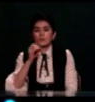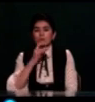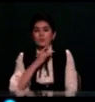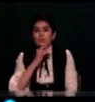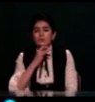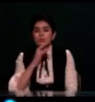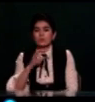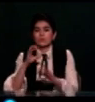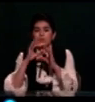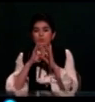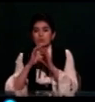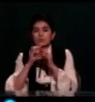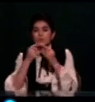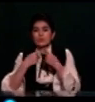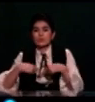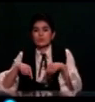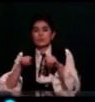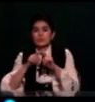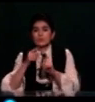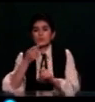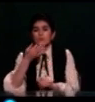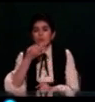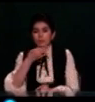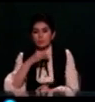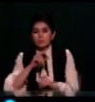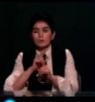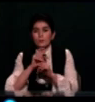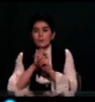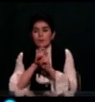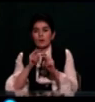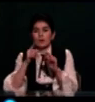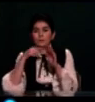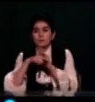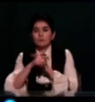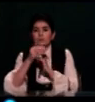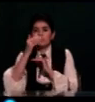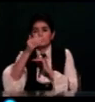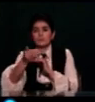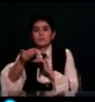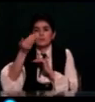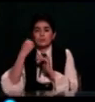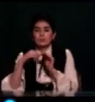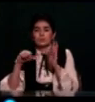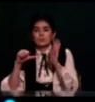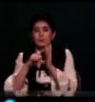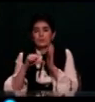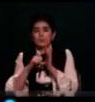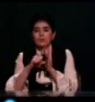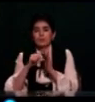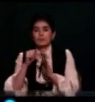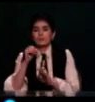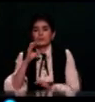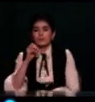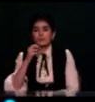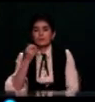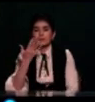нервного кольца, окружающего глотку, и отходящих от него вперед и назад 6 нервных стволов,